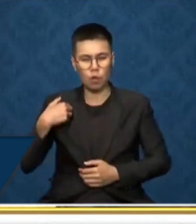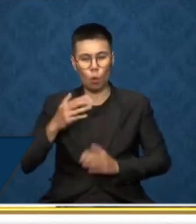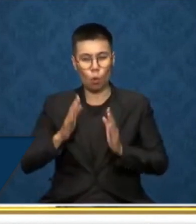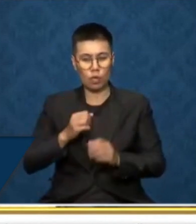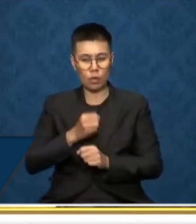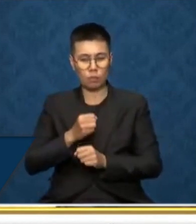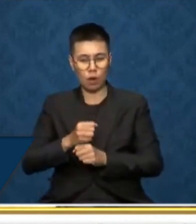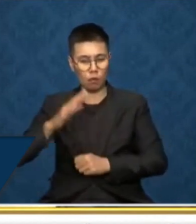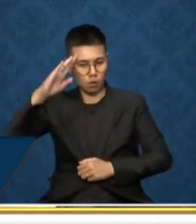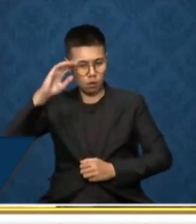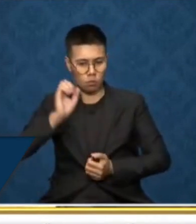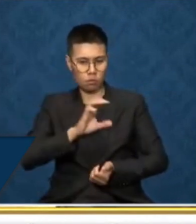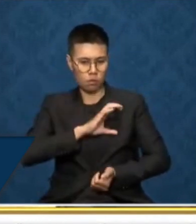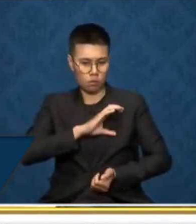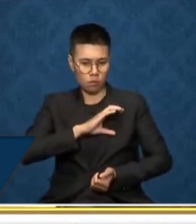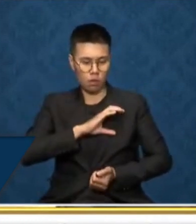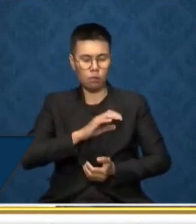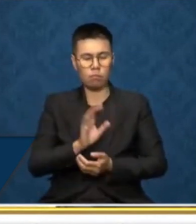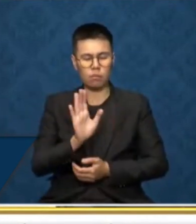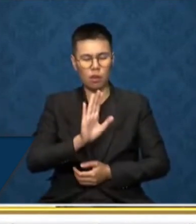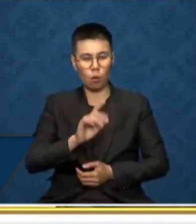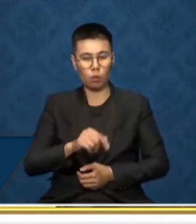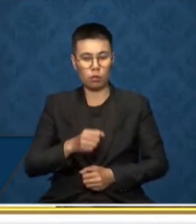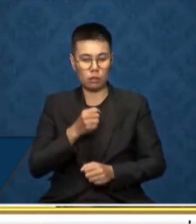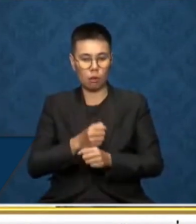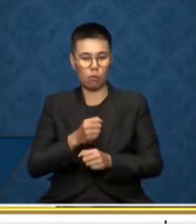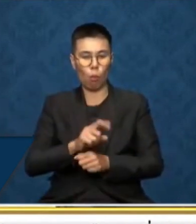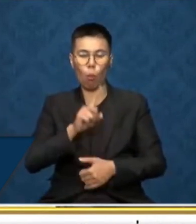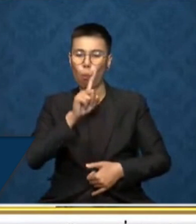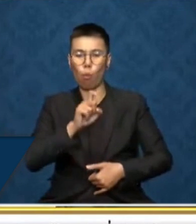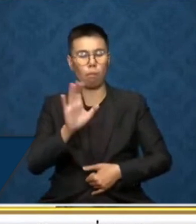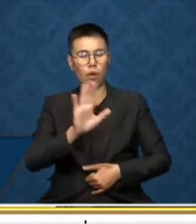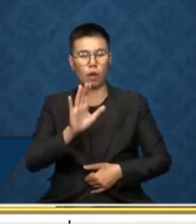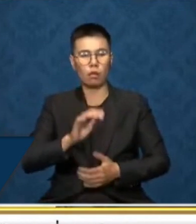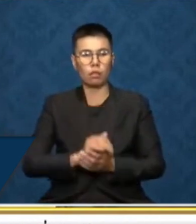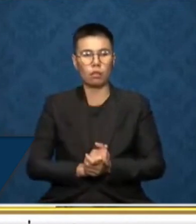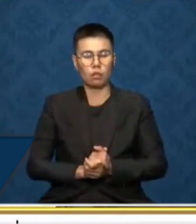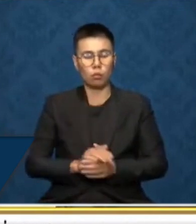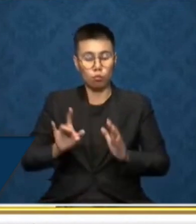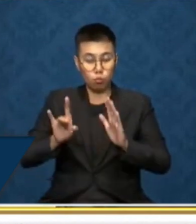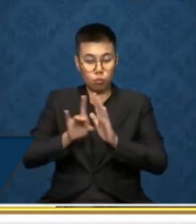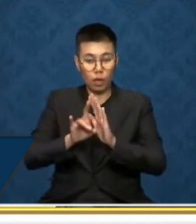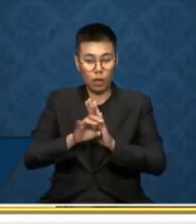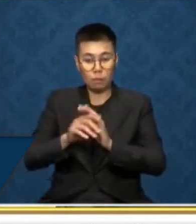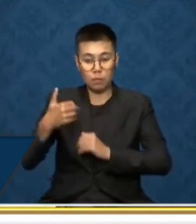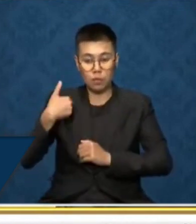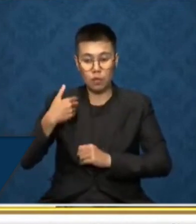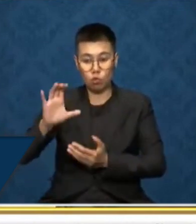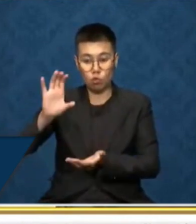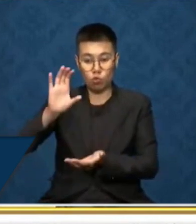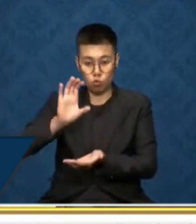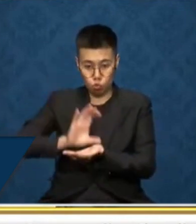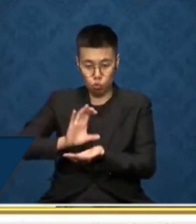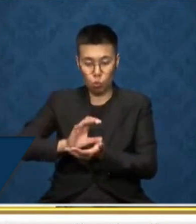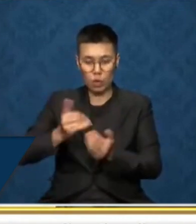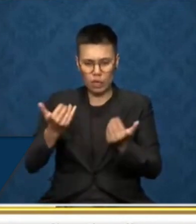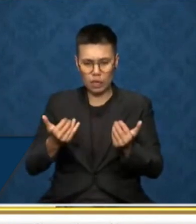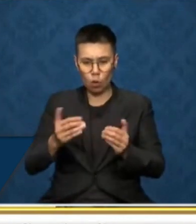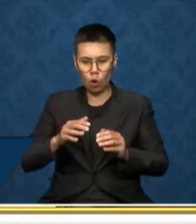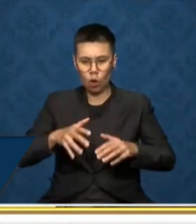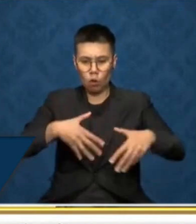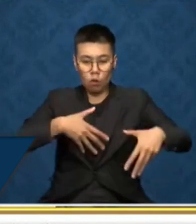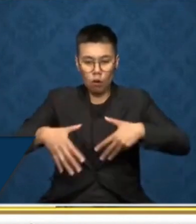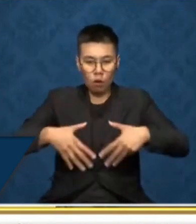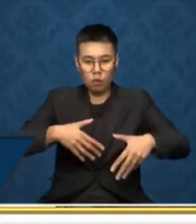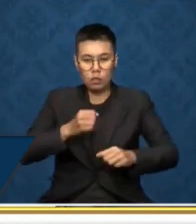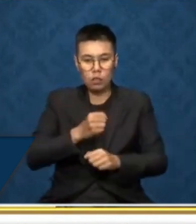ทษที่ต้องสอดคล้องไม่ใช่เอาเข้าถึงตายนะครับและข้อสุดท้ายครับท่านประธานครับการให้มีกองทุนวันนี้พี่น้องชาวประมงล่มส